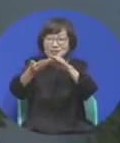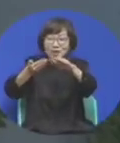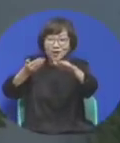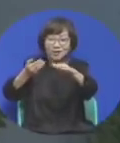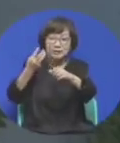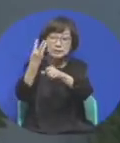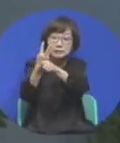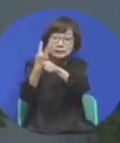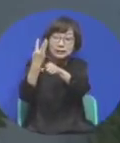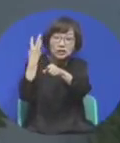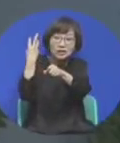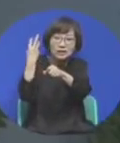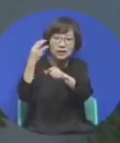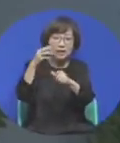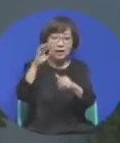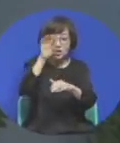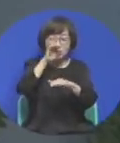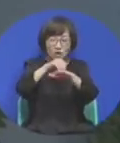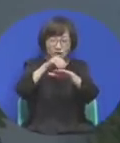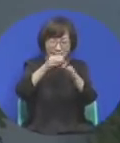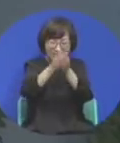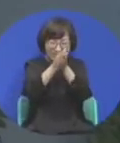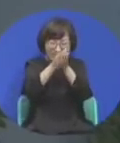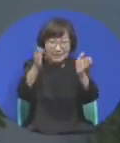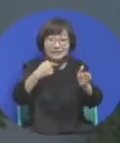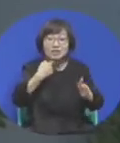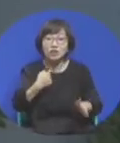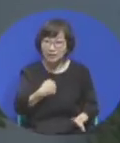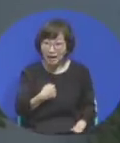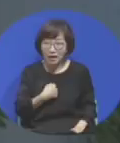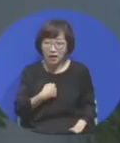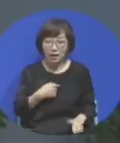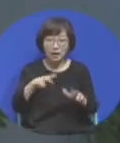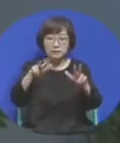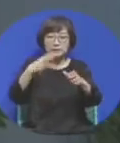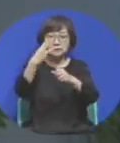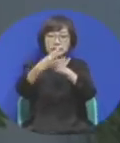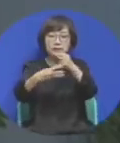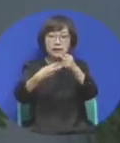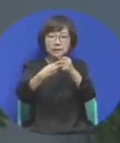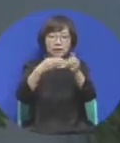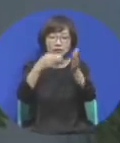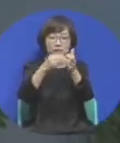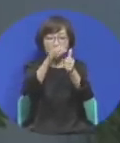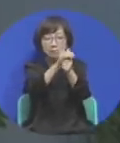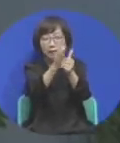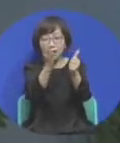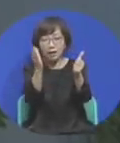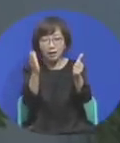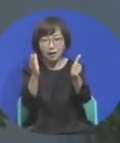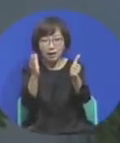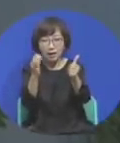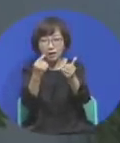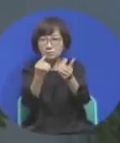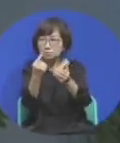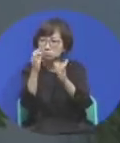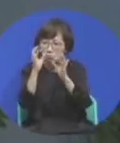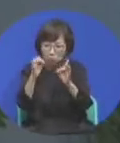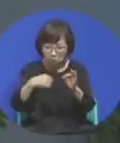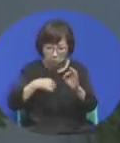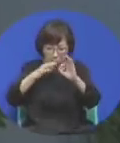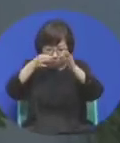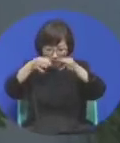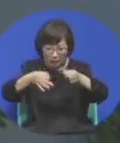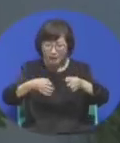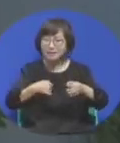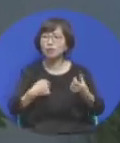be humility. 그렇겠죠. But what she said, I think, was really genuine. She said that me 1,000 days passed and now the new me is the same